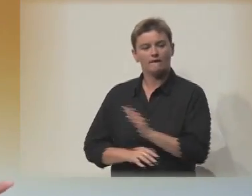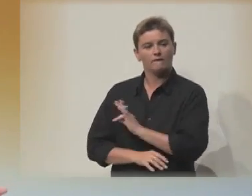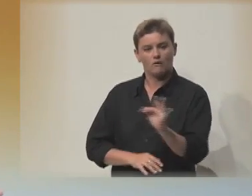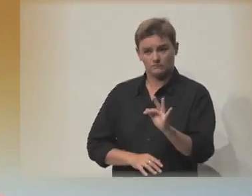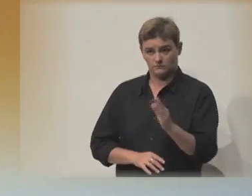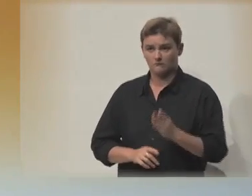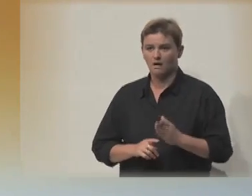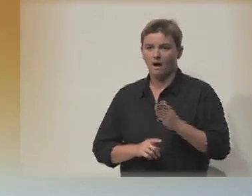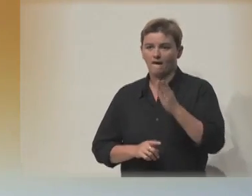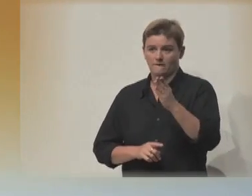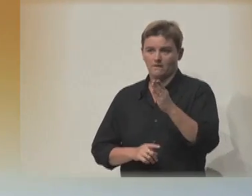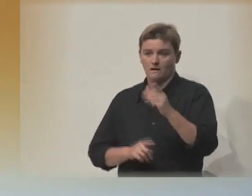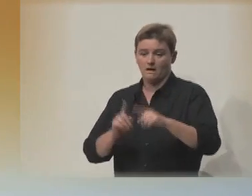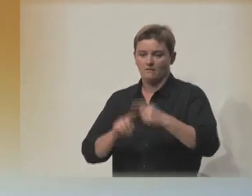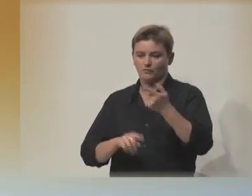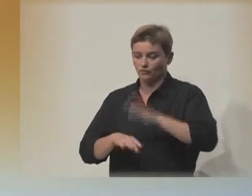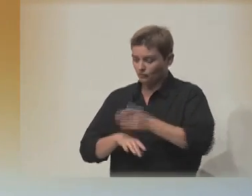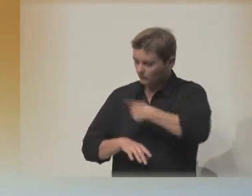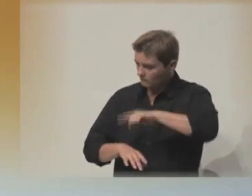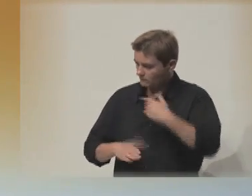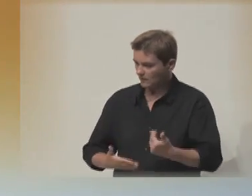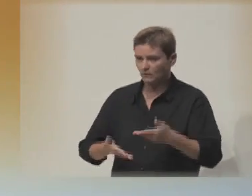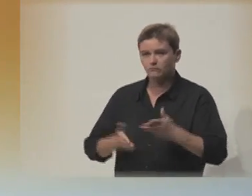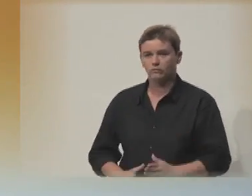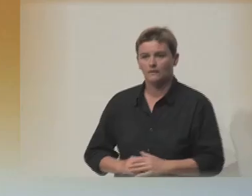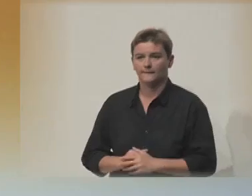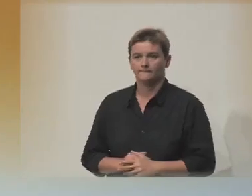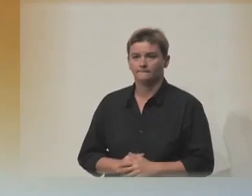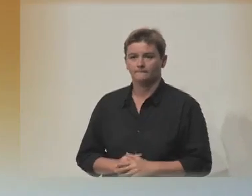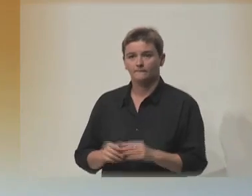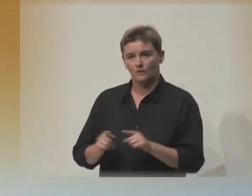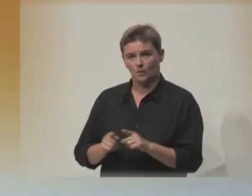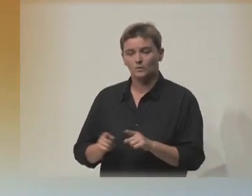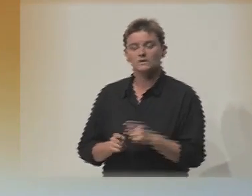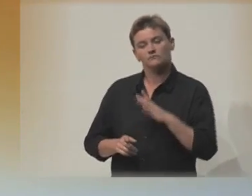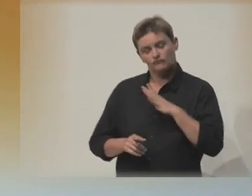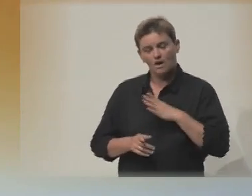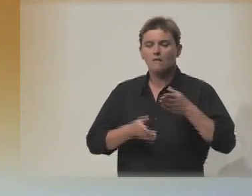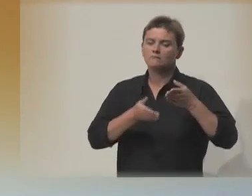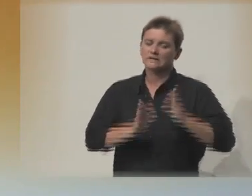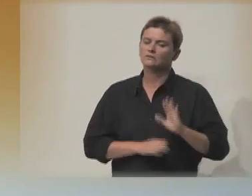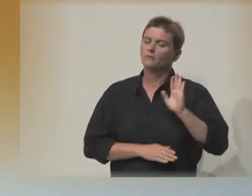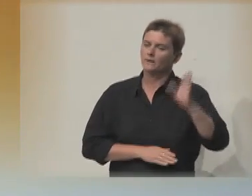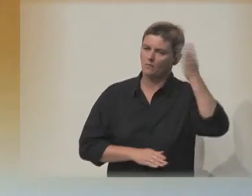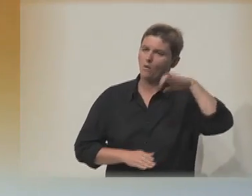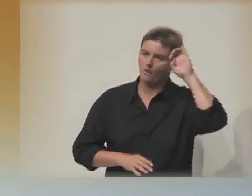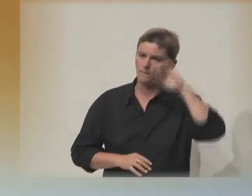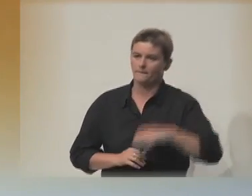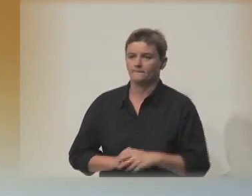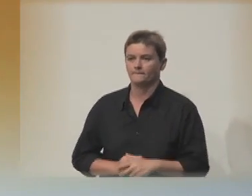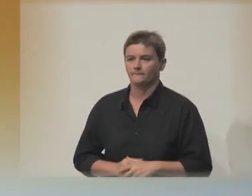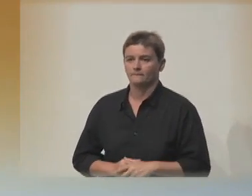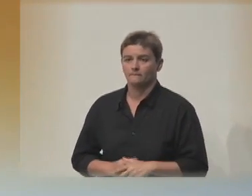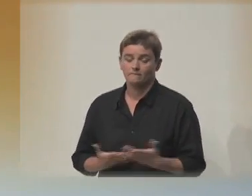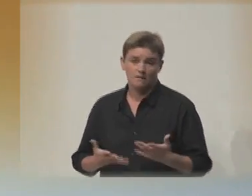avenir dépend pour partie de décisions nationales, et deuxièmement, et pour partie de décisions européennes. C'est le